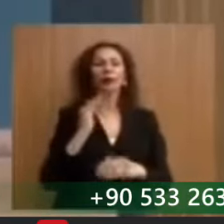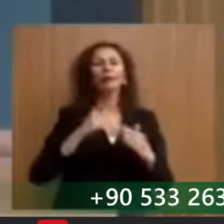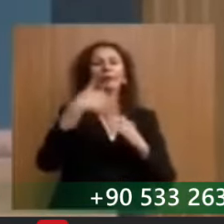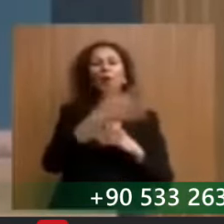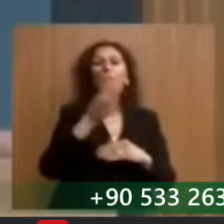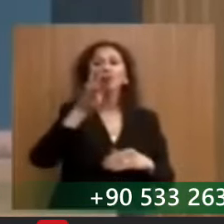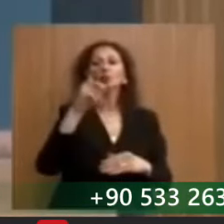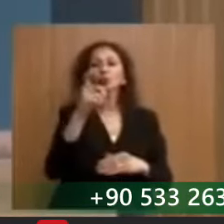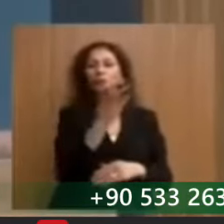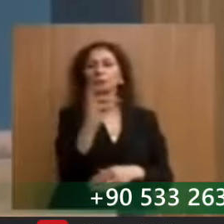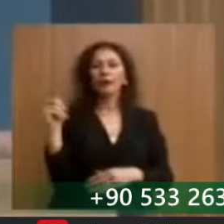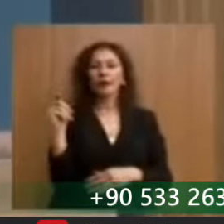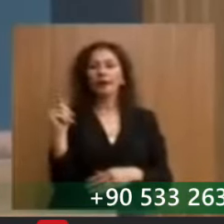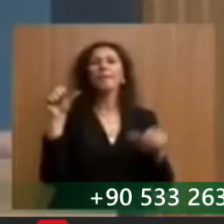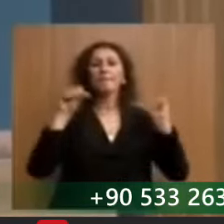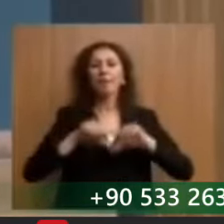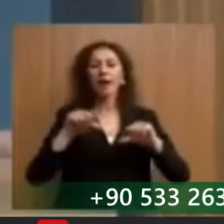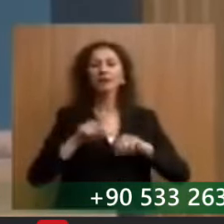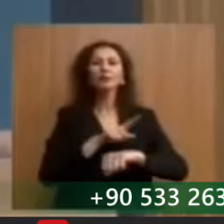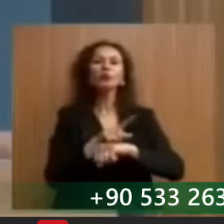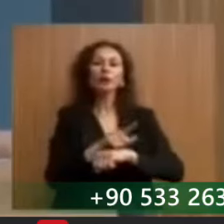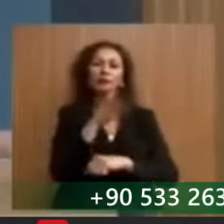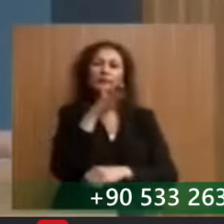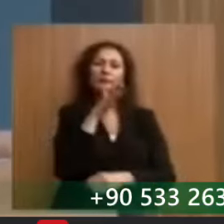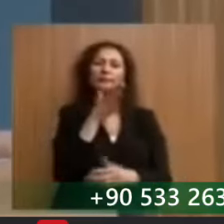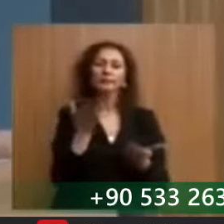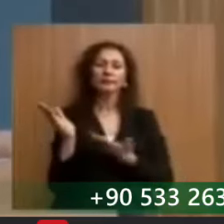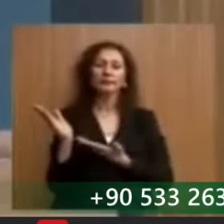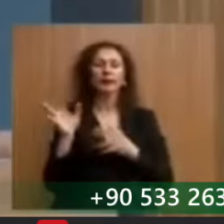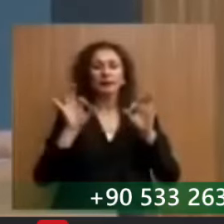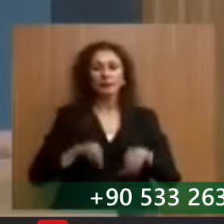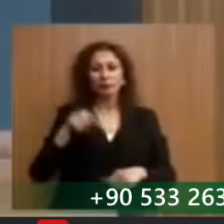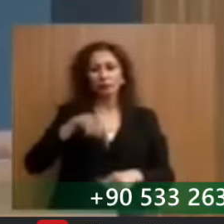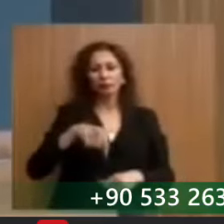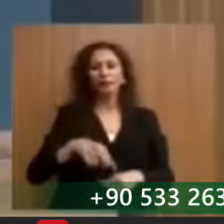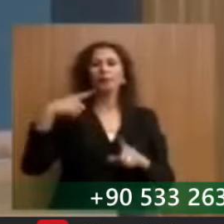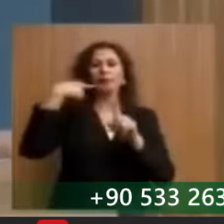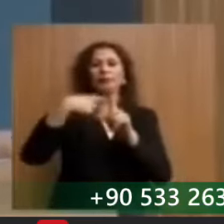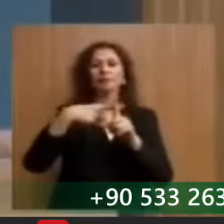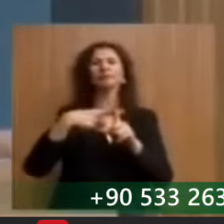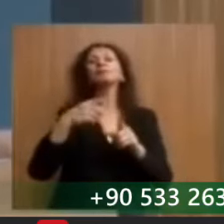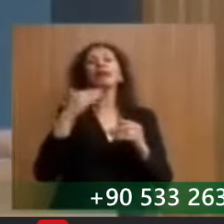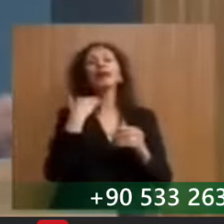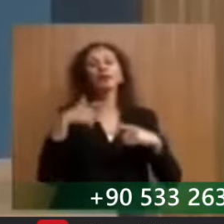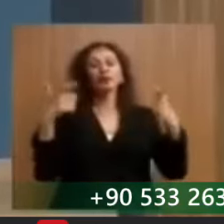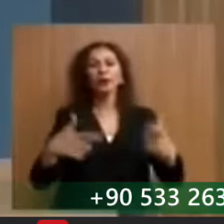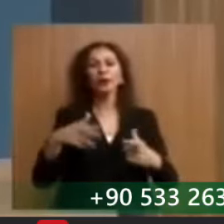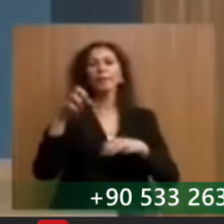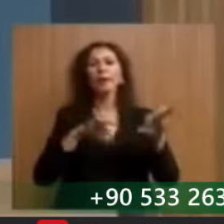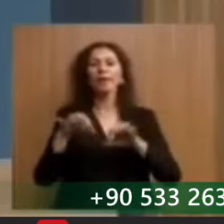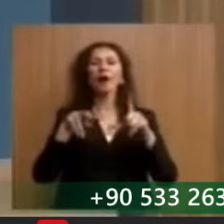Diğer 39 tanesinin maalesef süreci ortada. Şimdi burada da aktif rol alan Ege Şehir Planlamaları